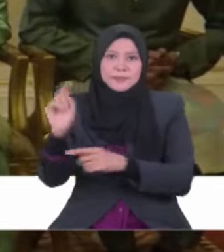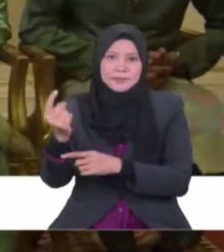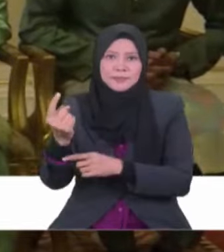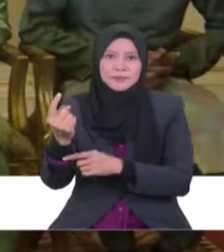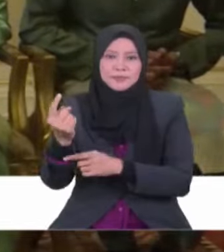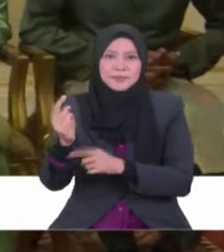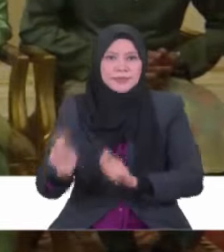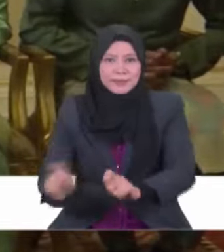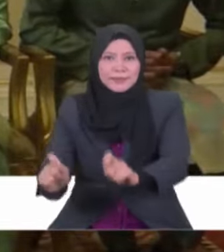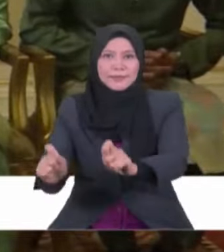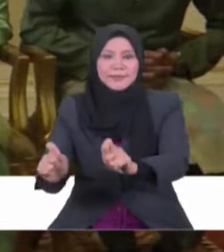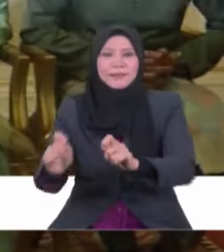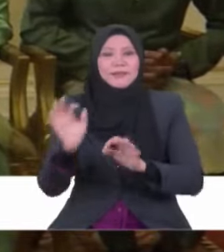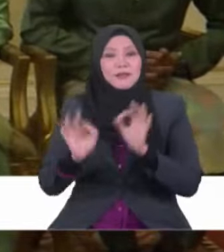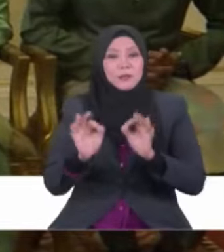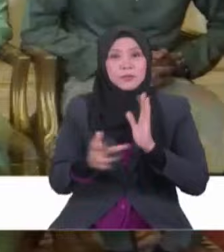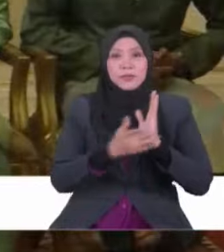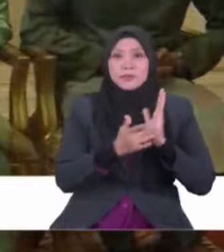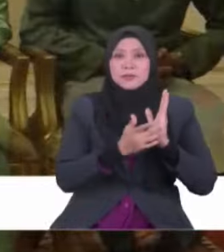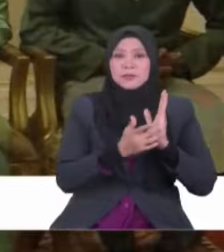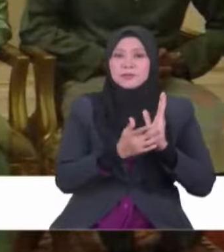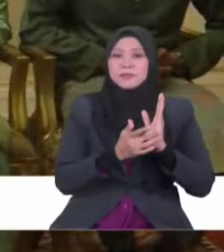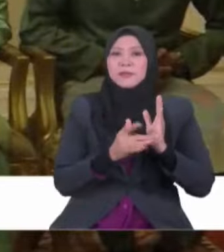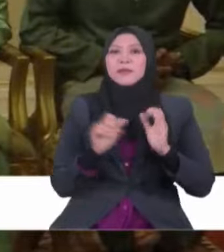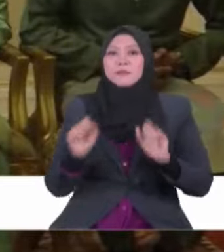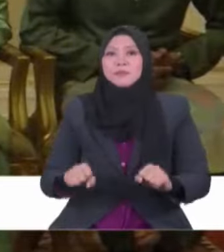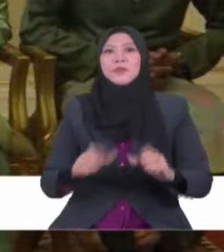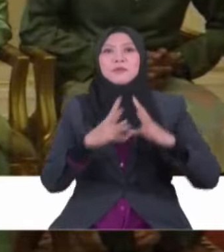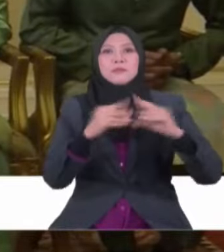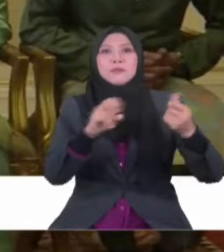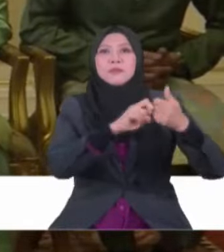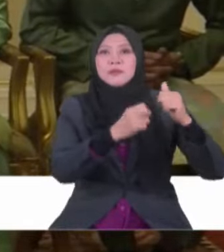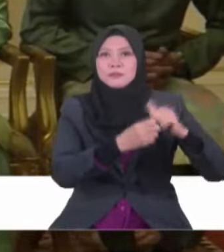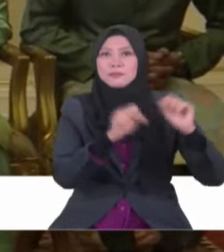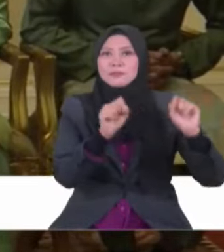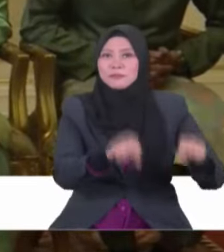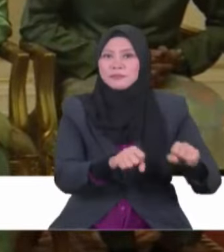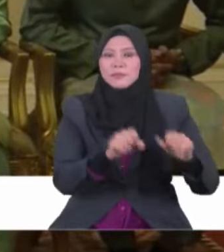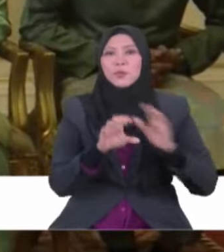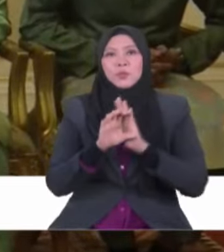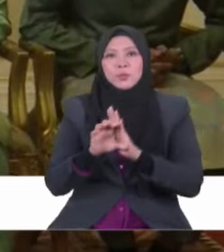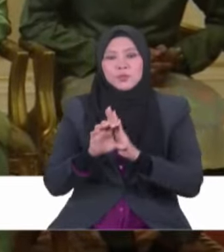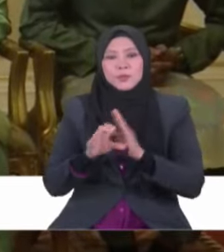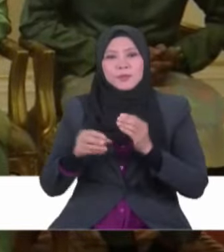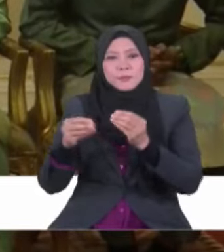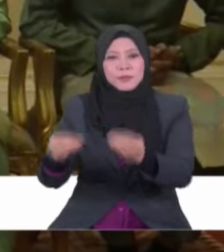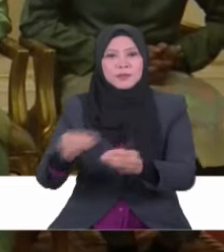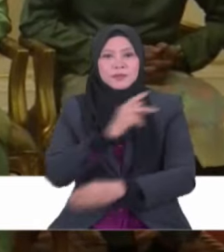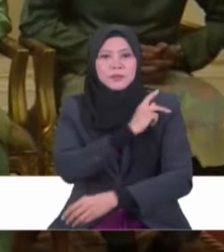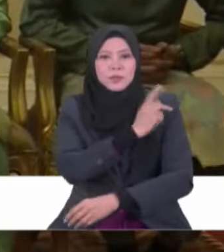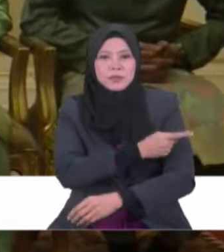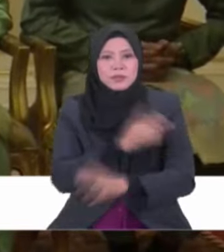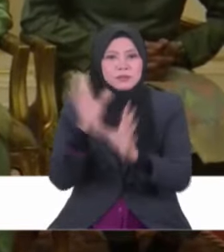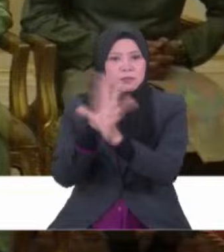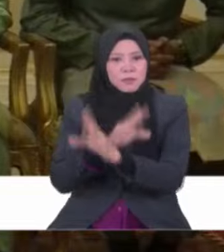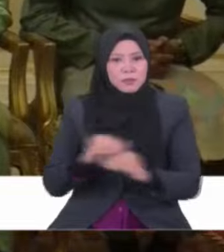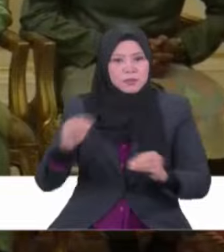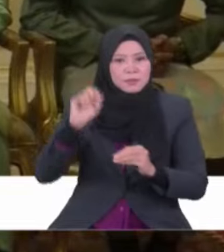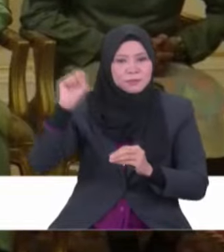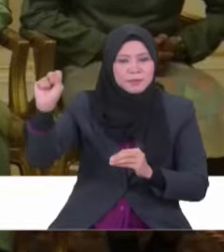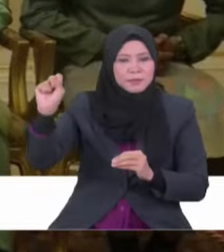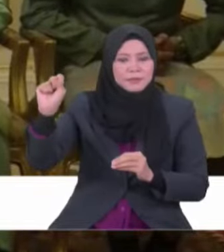ada masalah teknikal sedikit, yang itu boleh kita selesaikan. Umpamanya memberikan kuasa kepada Sarawak dan